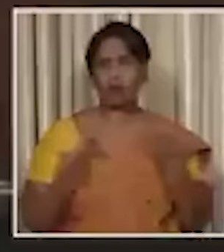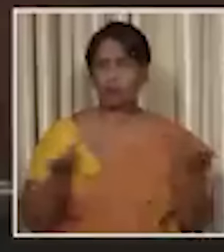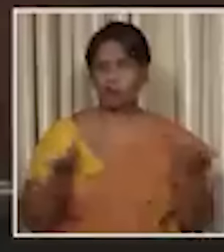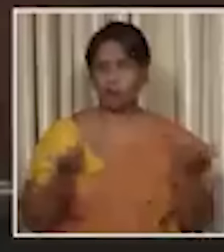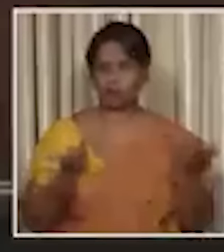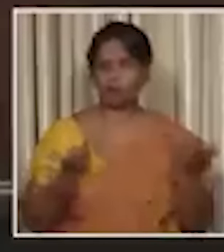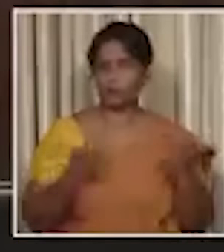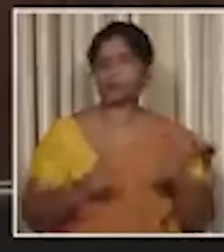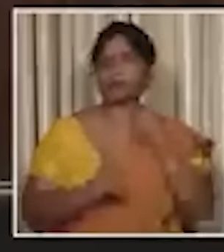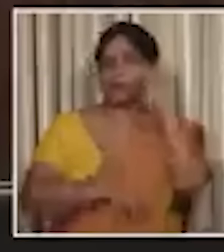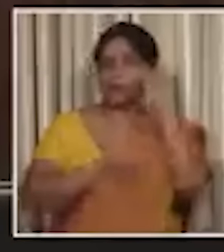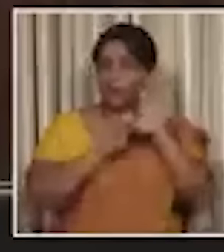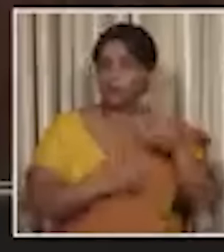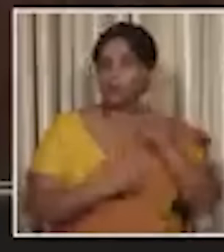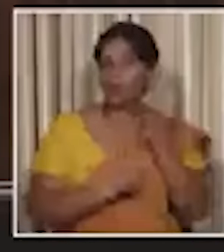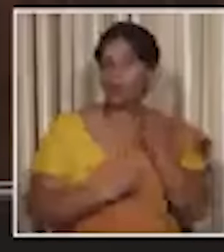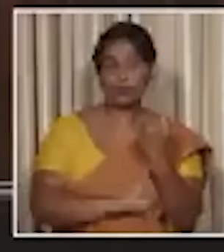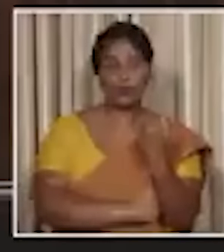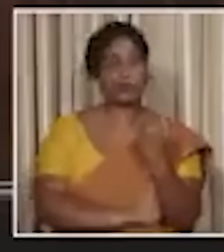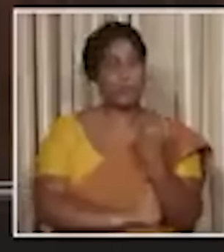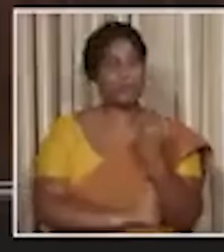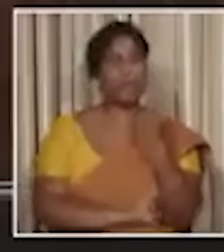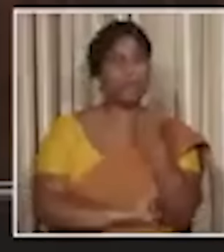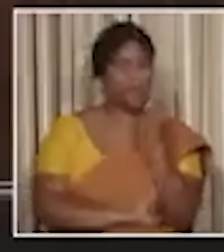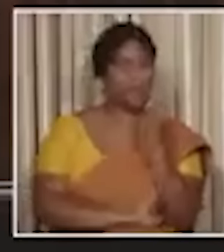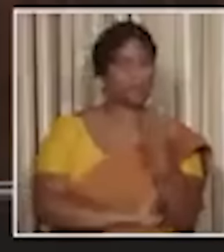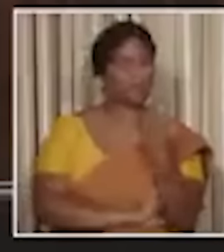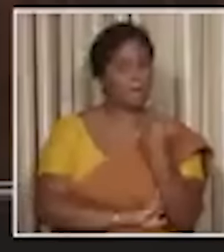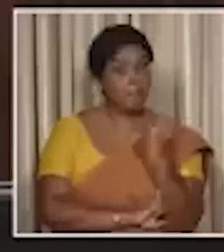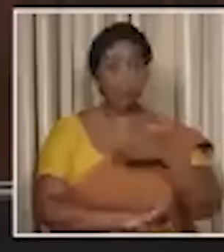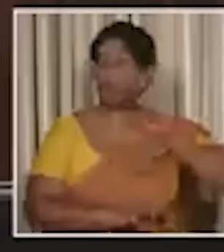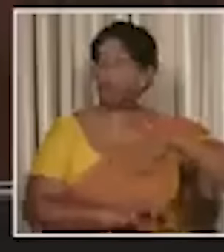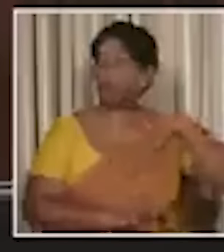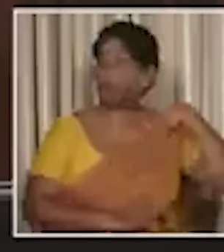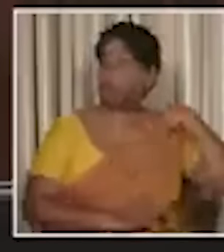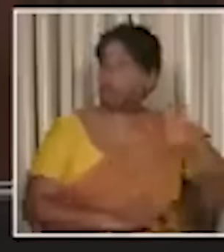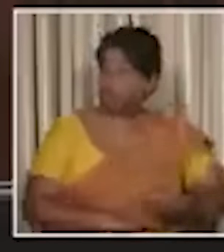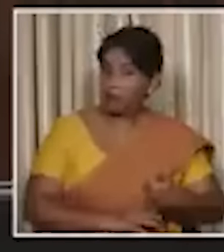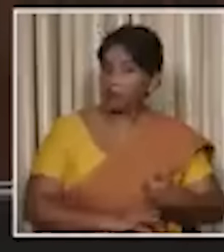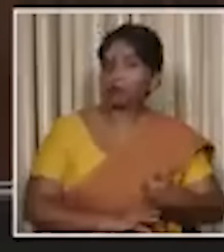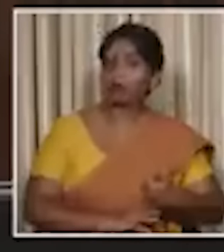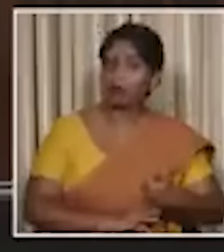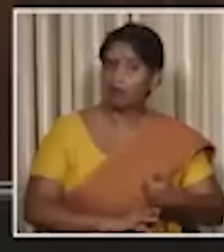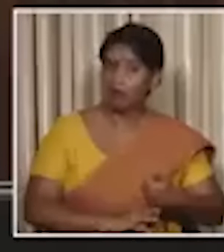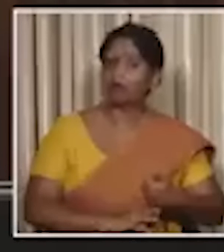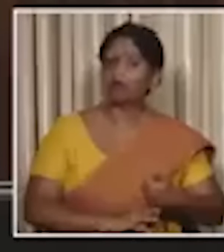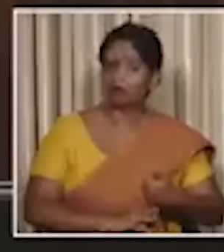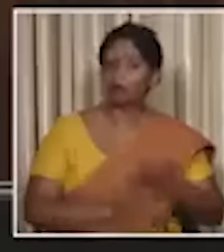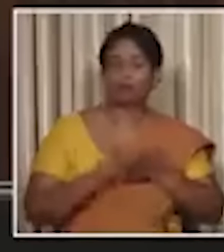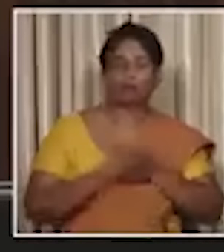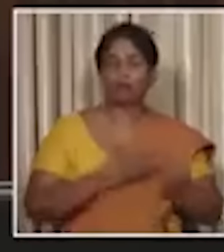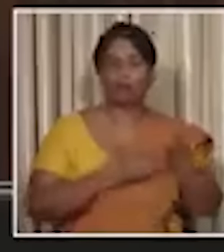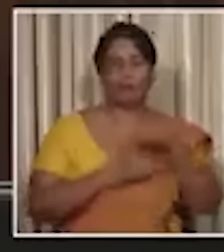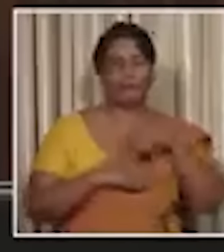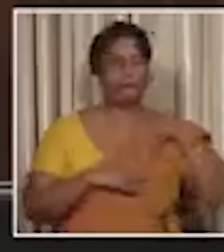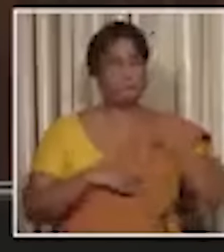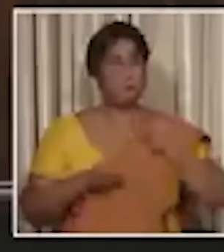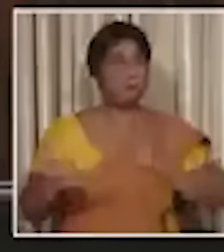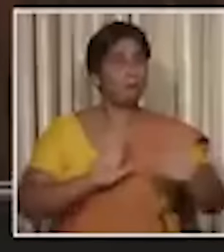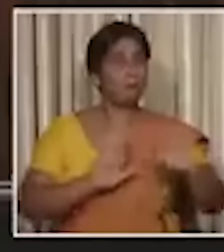குற்றச்செயல்கள் இருக்கின்ற குற்றம் புரிந்தவர்கள் காலம் கடந்து போகின்ற பொழுது இவையெல்லாம் மண்ணுக்குள் புதைந்துவிடும் என்று